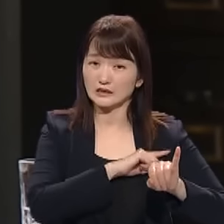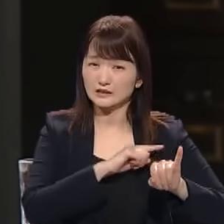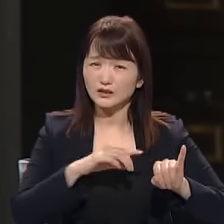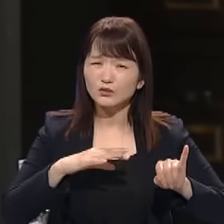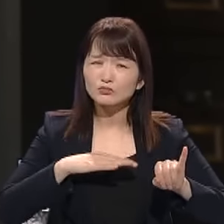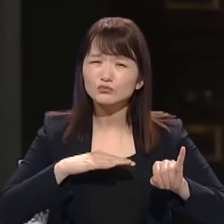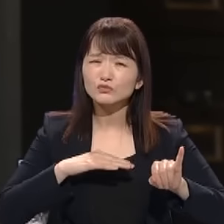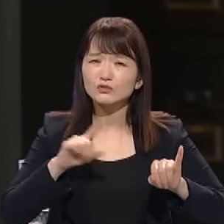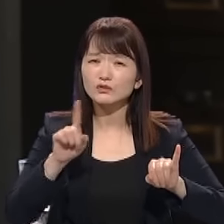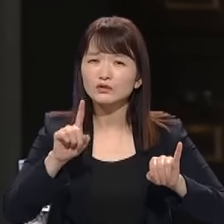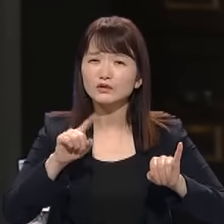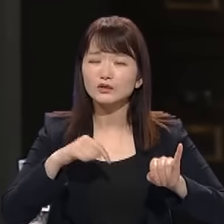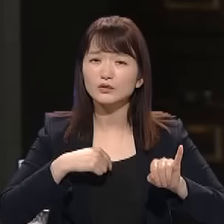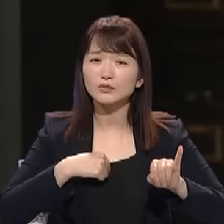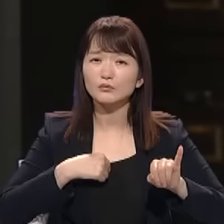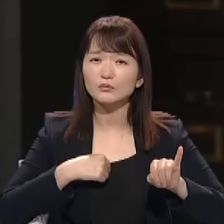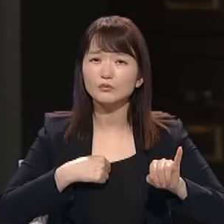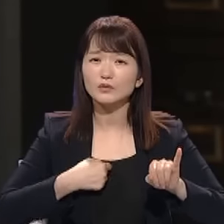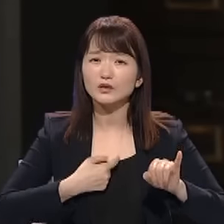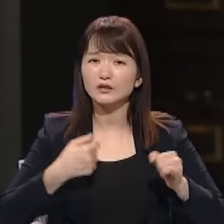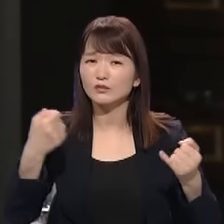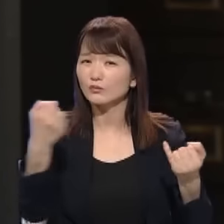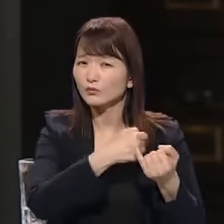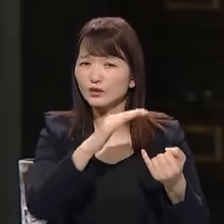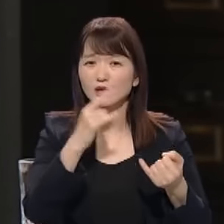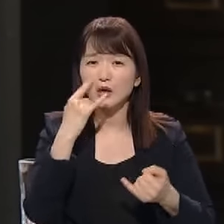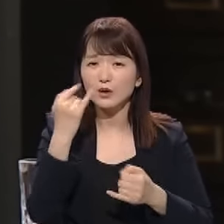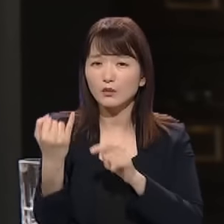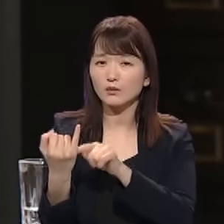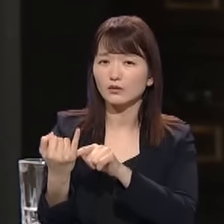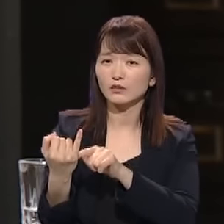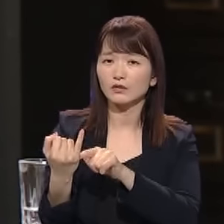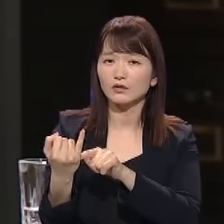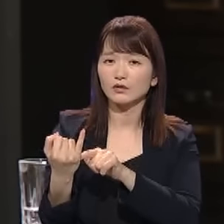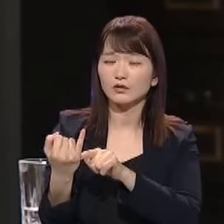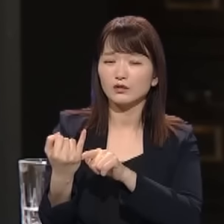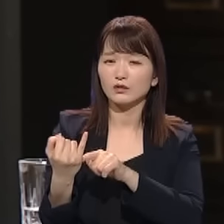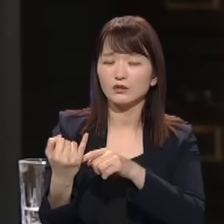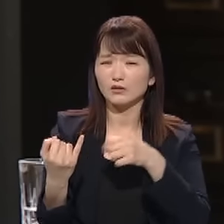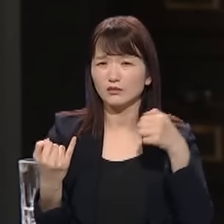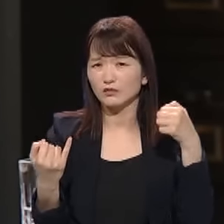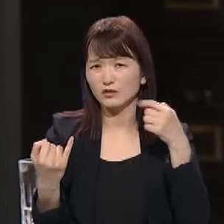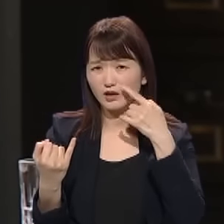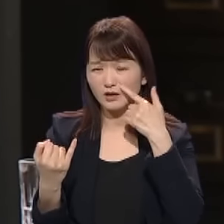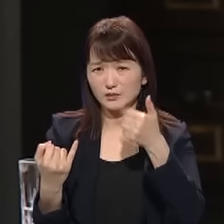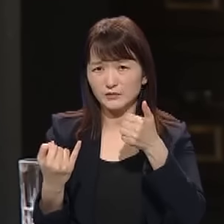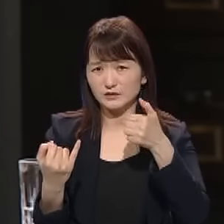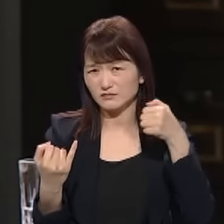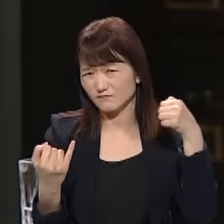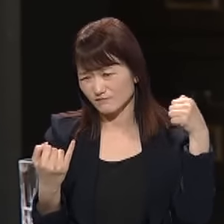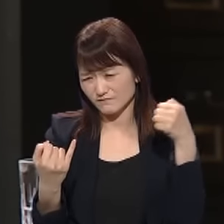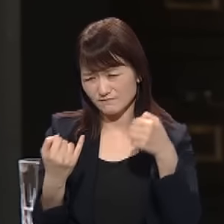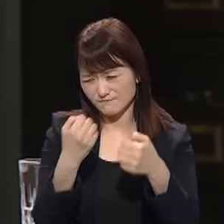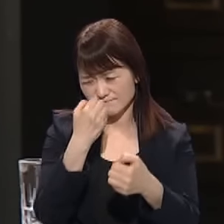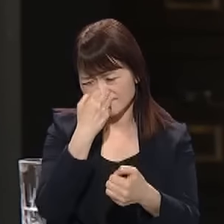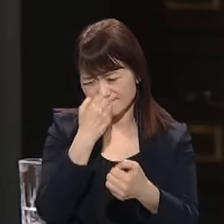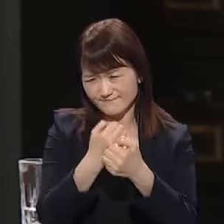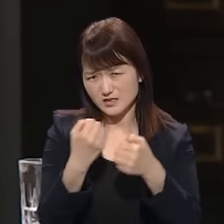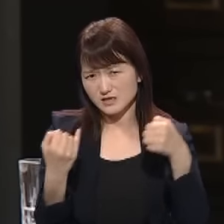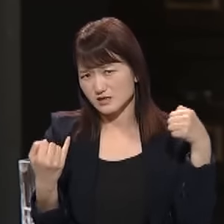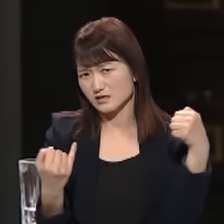건 본인을 향한 폭행이 아니었습니다. 엄마, 어머니에 대한 아버지란 사람의 무차별